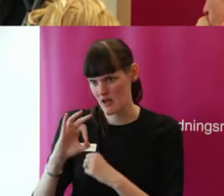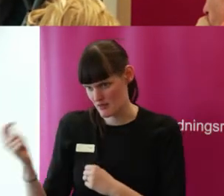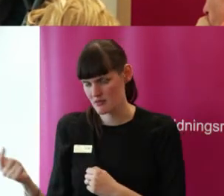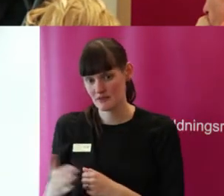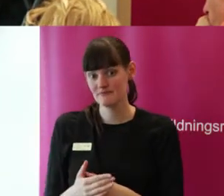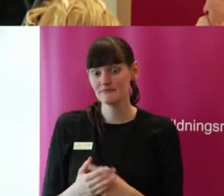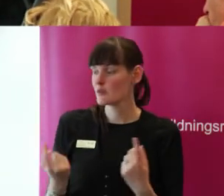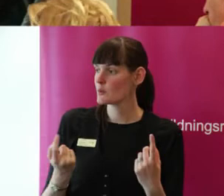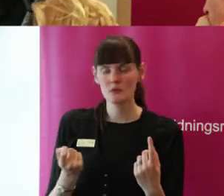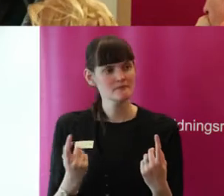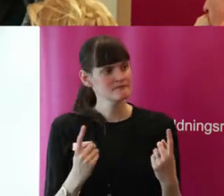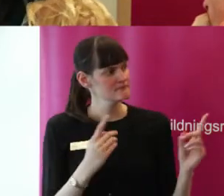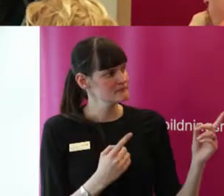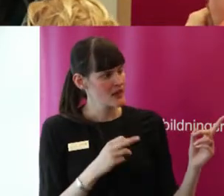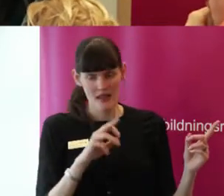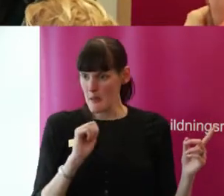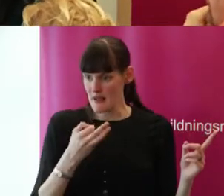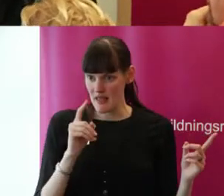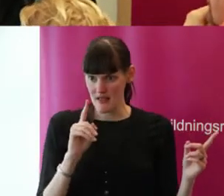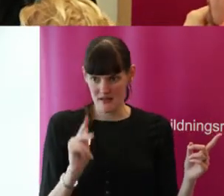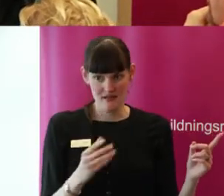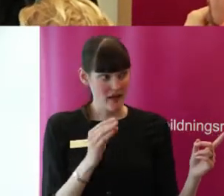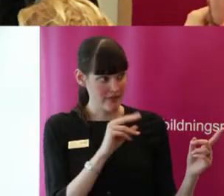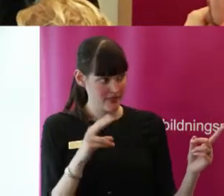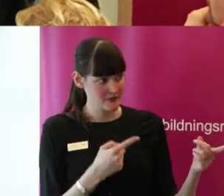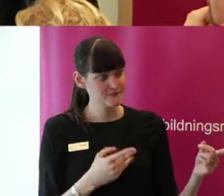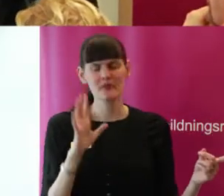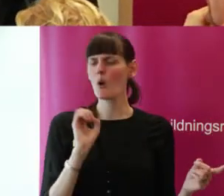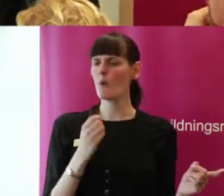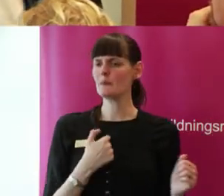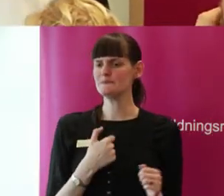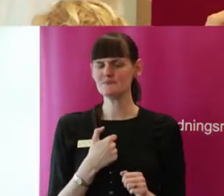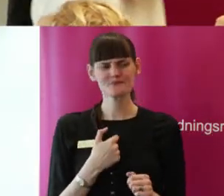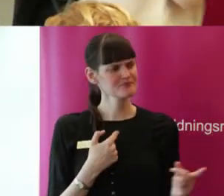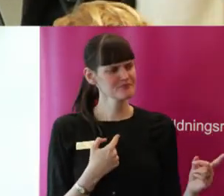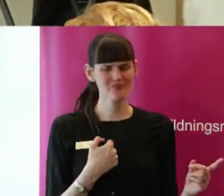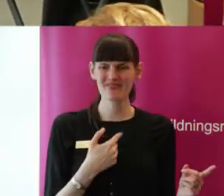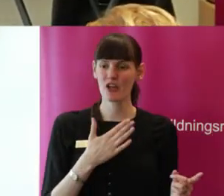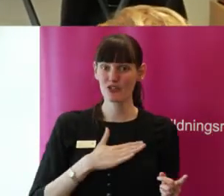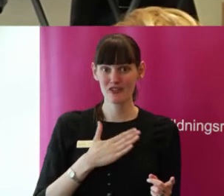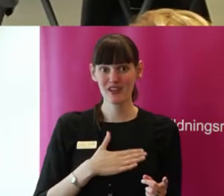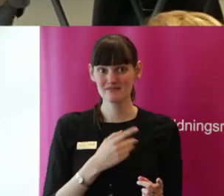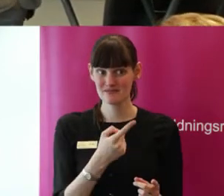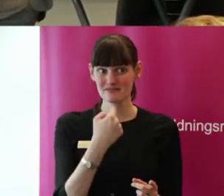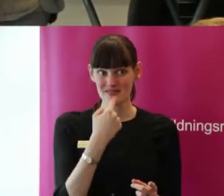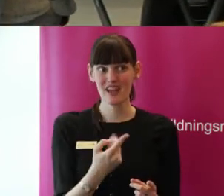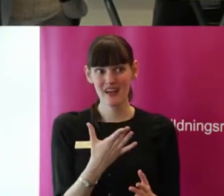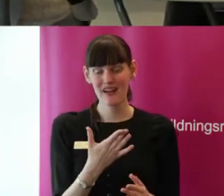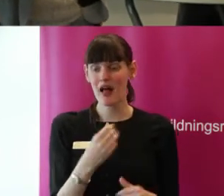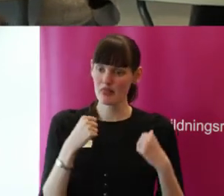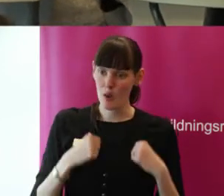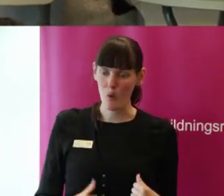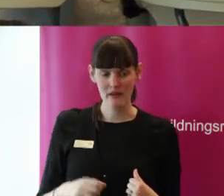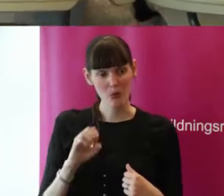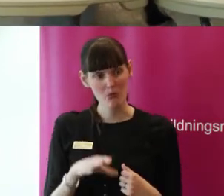En replik från någon här. Du har mick. Ja, jag tycker egentligen det Thomas säger. Det är ju beklagligt om inte